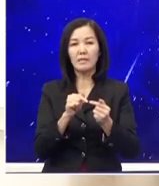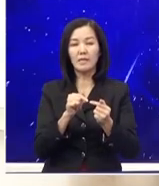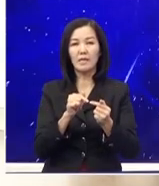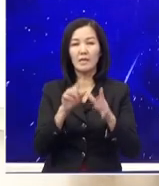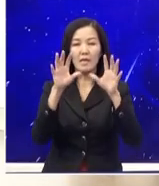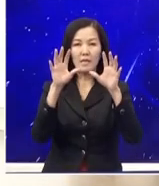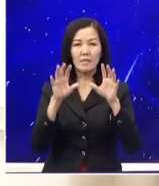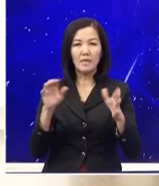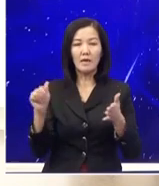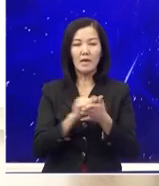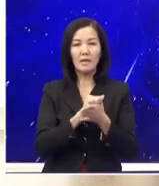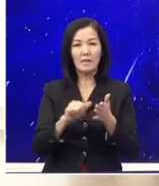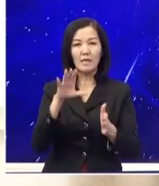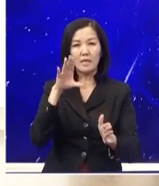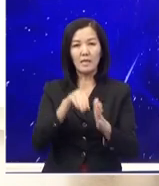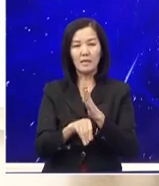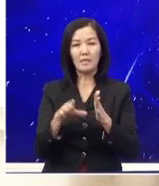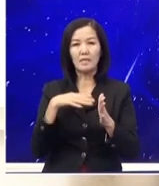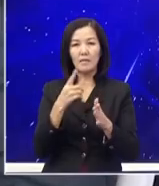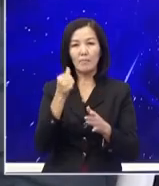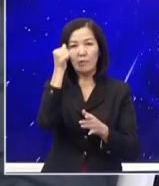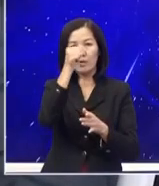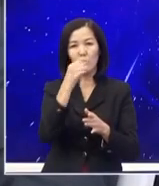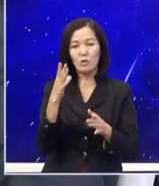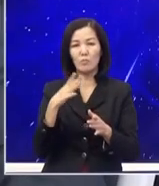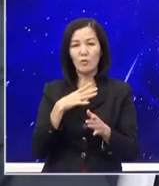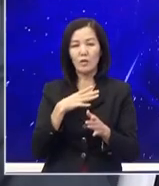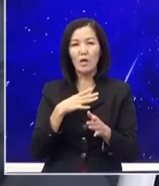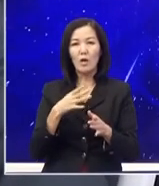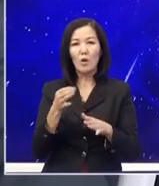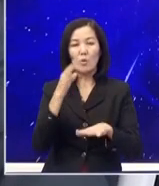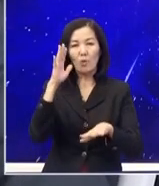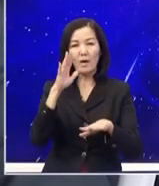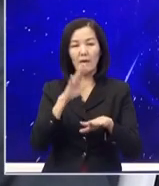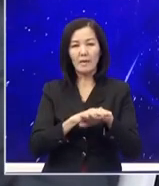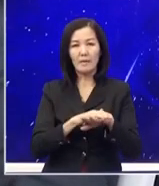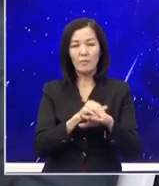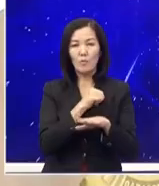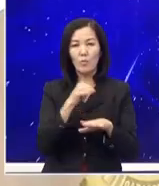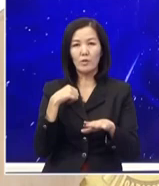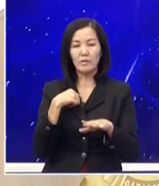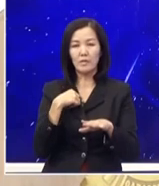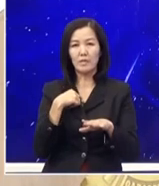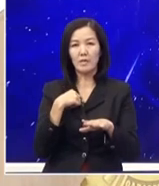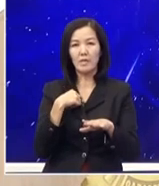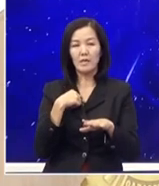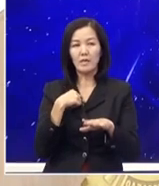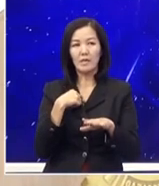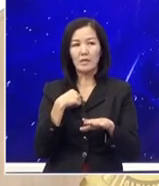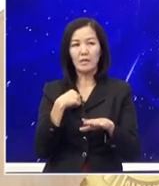заң актілеріне енгізілгелі жылға жуықтады. Бақтияр Өнербаев та өз еркімен арыз жазды. Заң